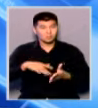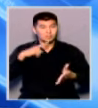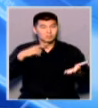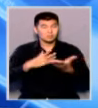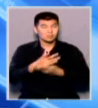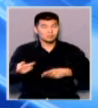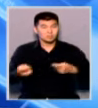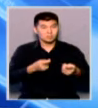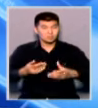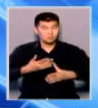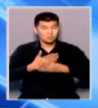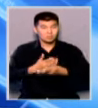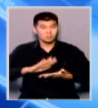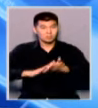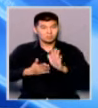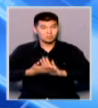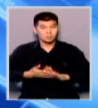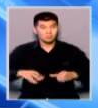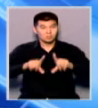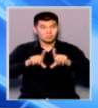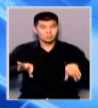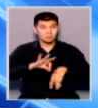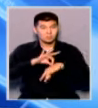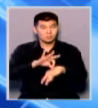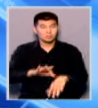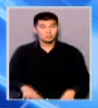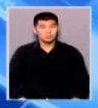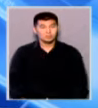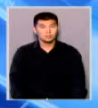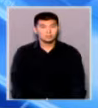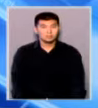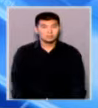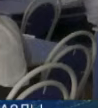саясат басқармасының қоғамдық келісім мемлекеттік мекемесі ұйымдастырды.